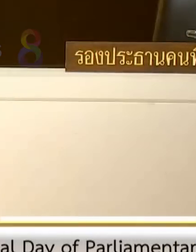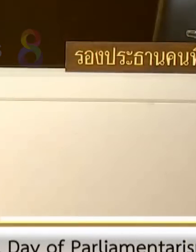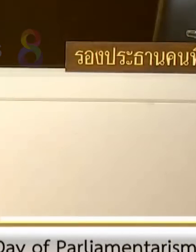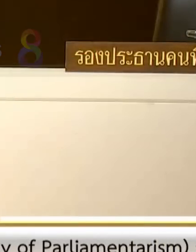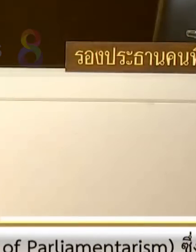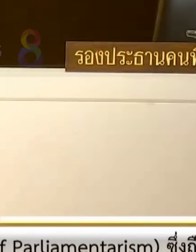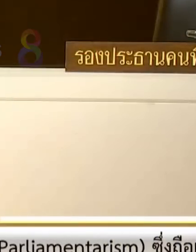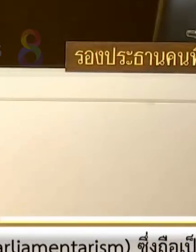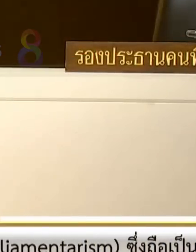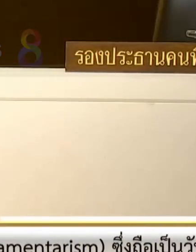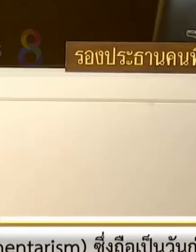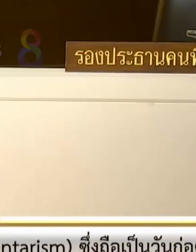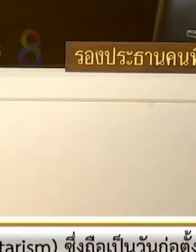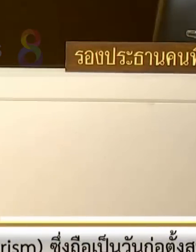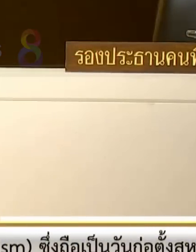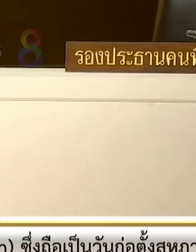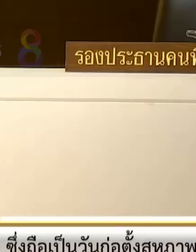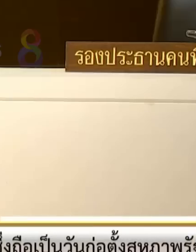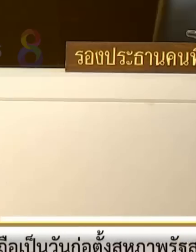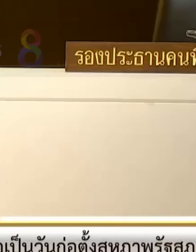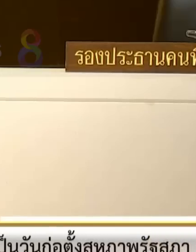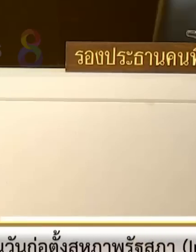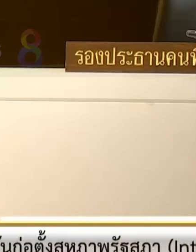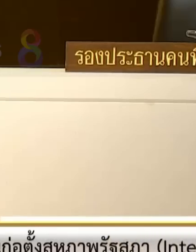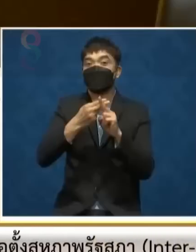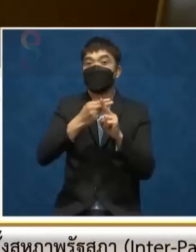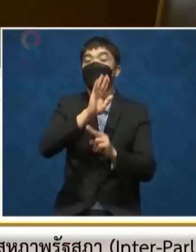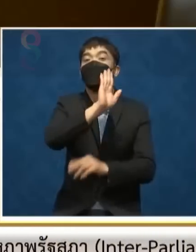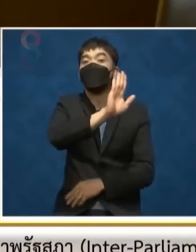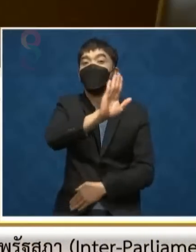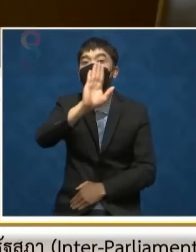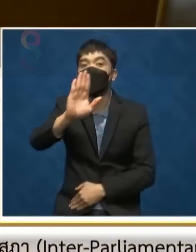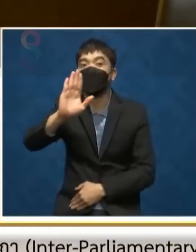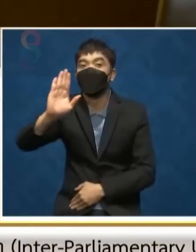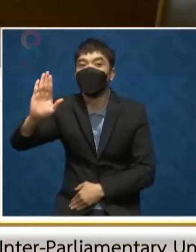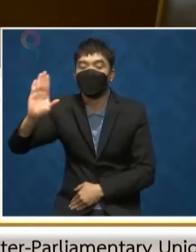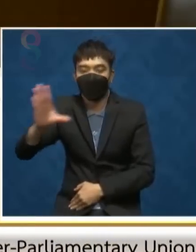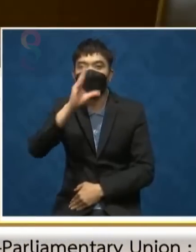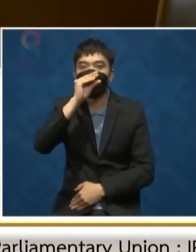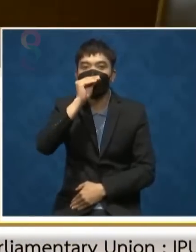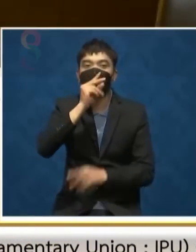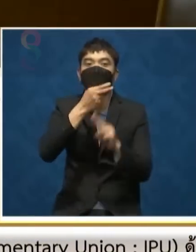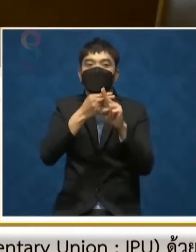ตอนต้นนั้นได้กรุณาขานชื่อตัวเองนะครับตอนต้นนะครับ